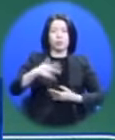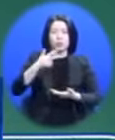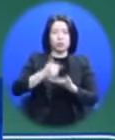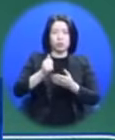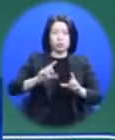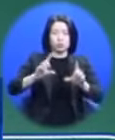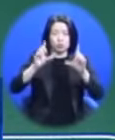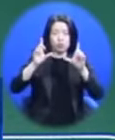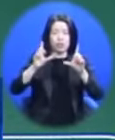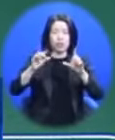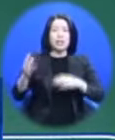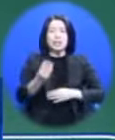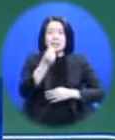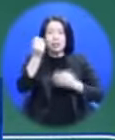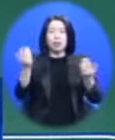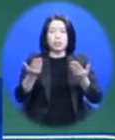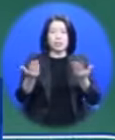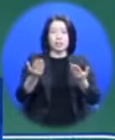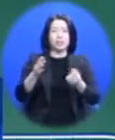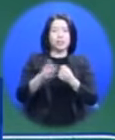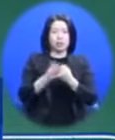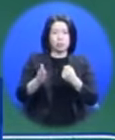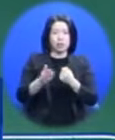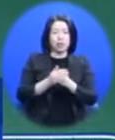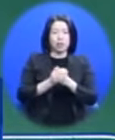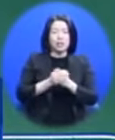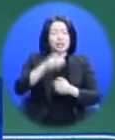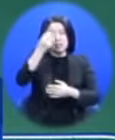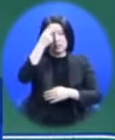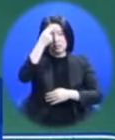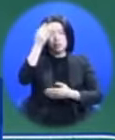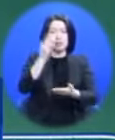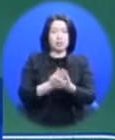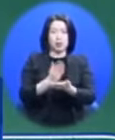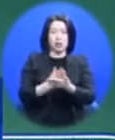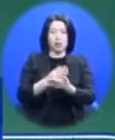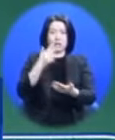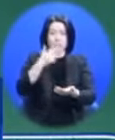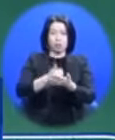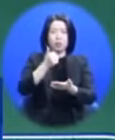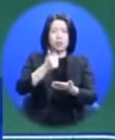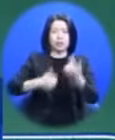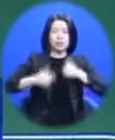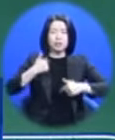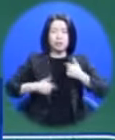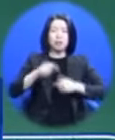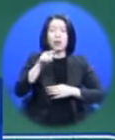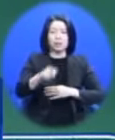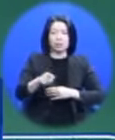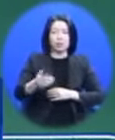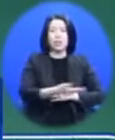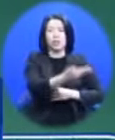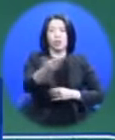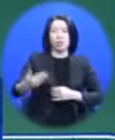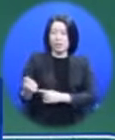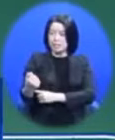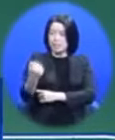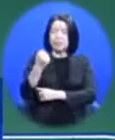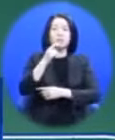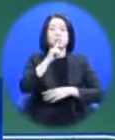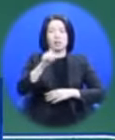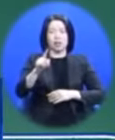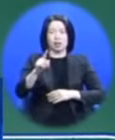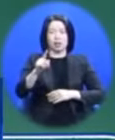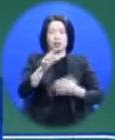성일이니 근심하지 말라 여호와를 기뻐하는 것이 너희의 힘이니라 이렇게 말씀하고